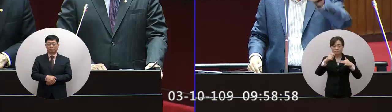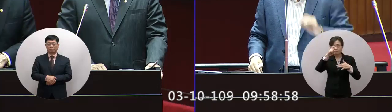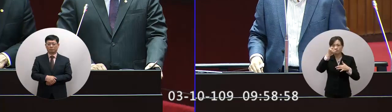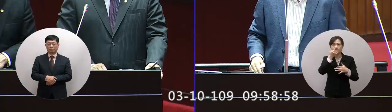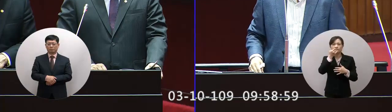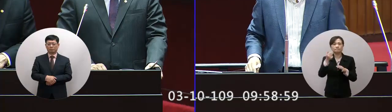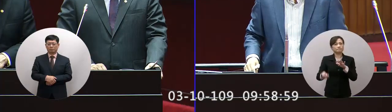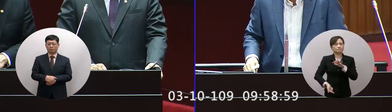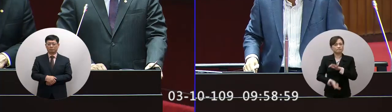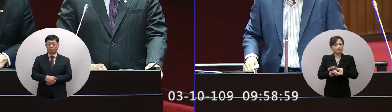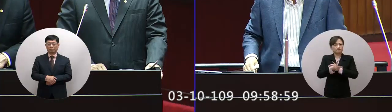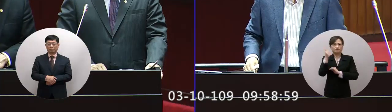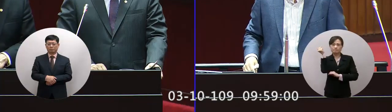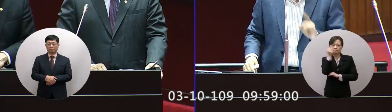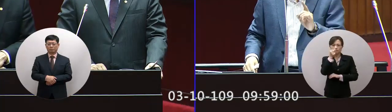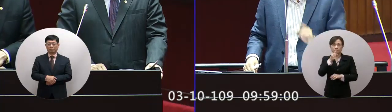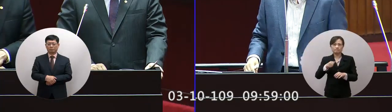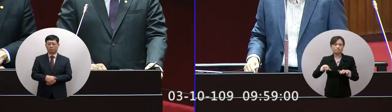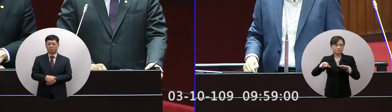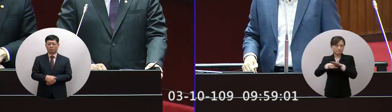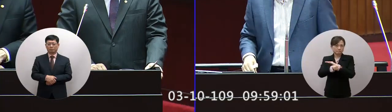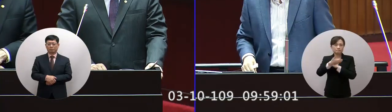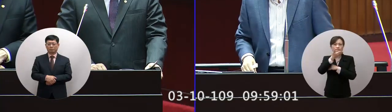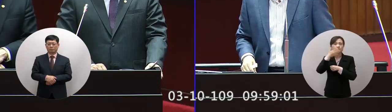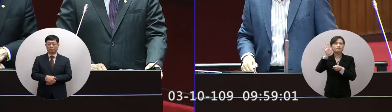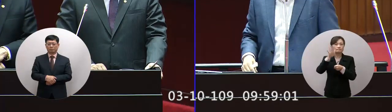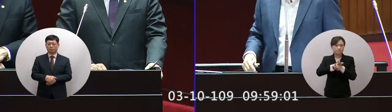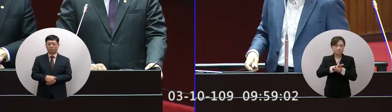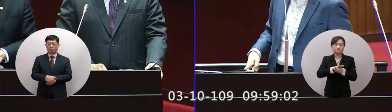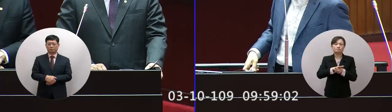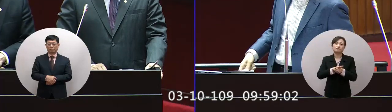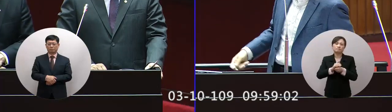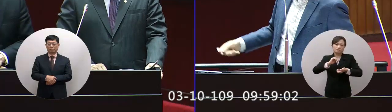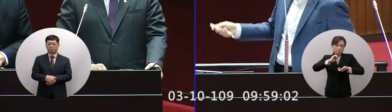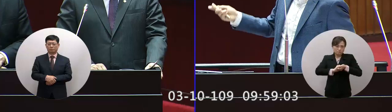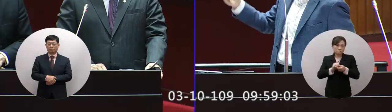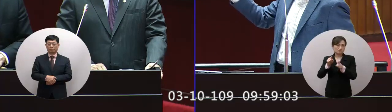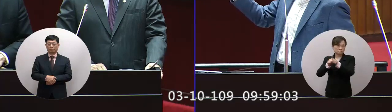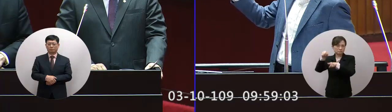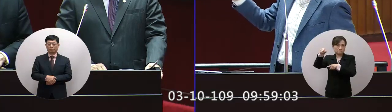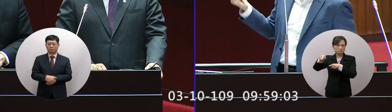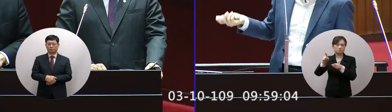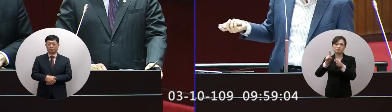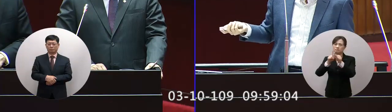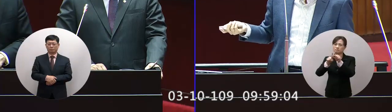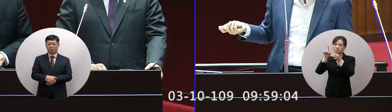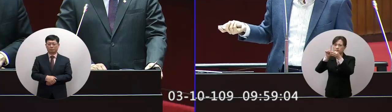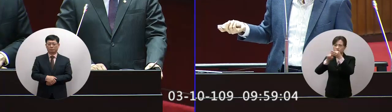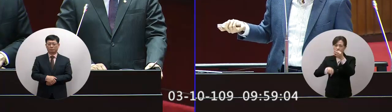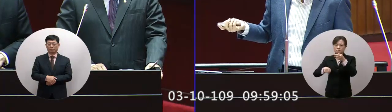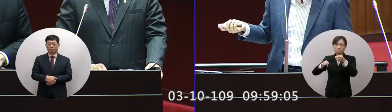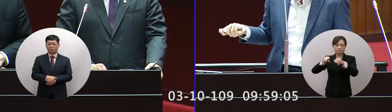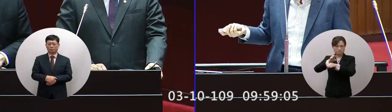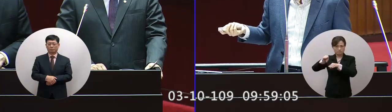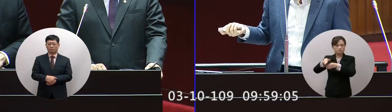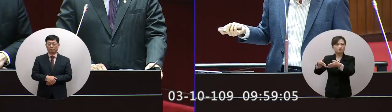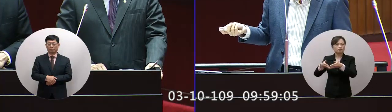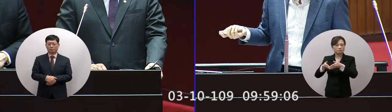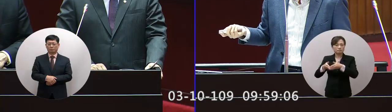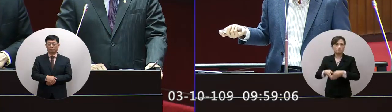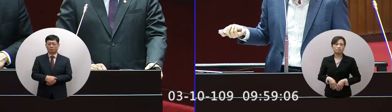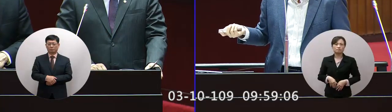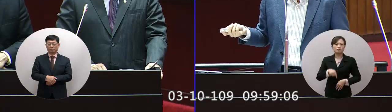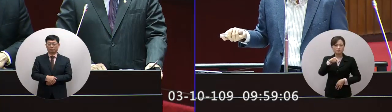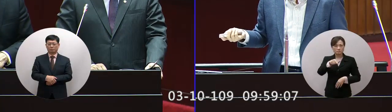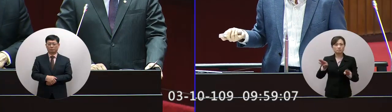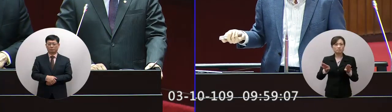埔，3分钟进青埔就要靠中丰北路交流道那这个部分是你们已经投资的，我希望